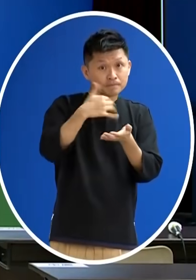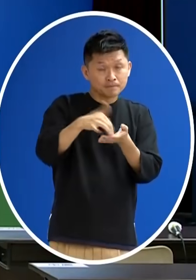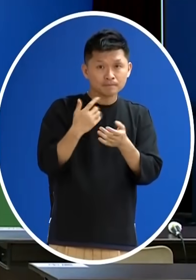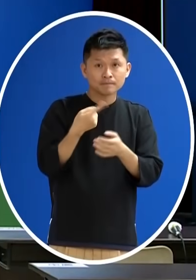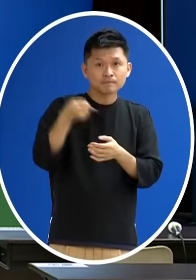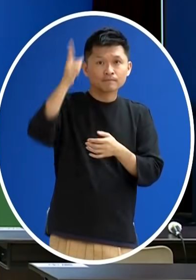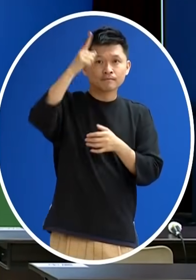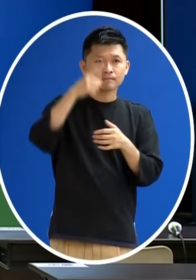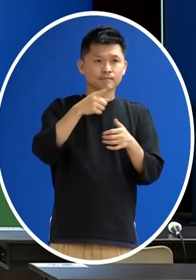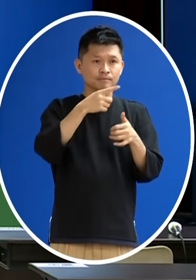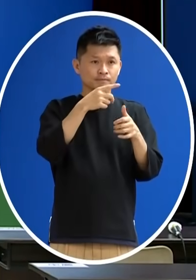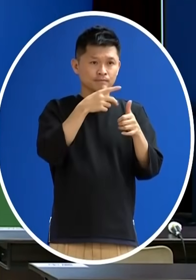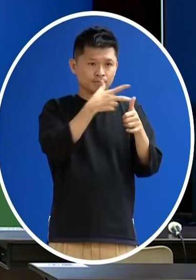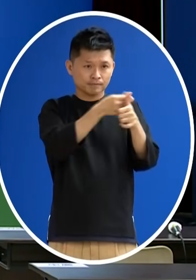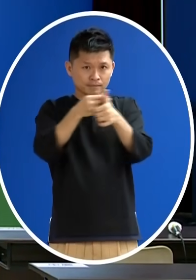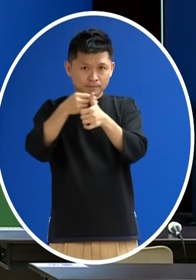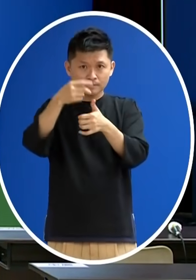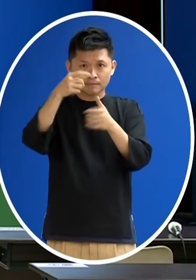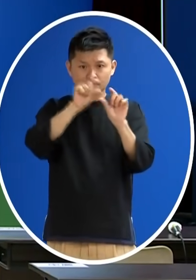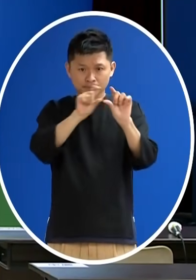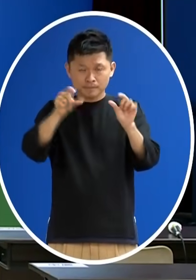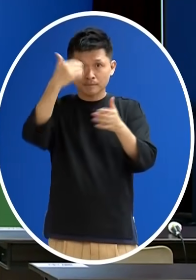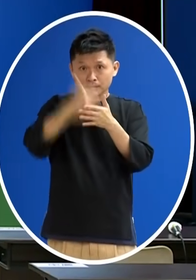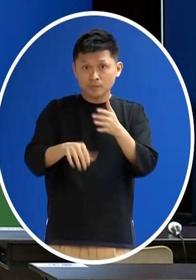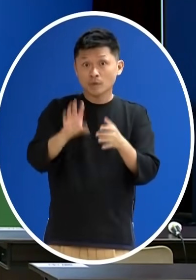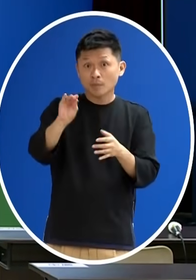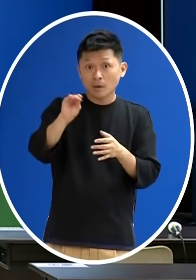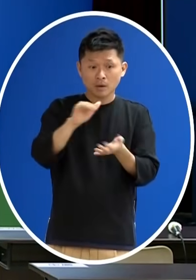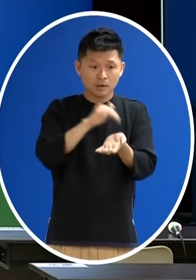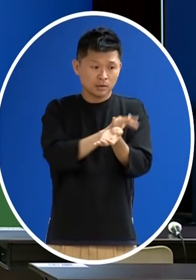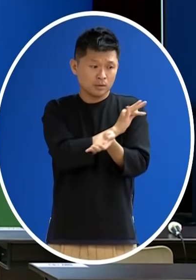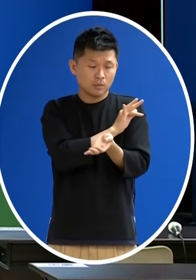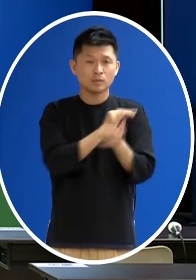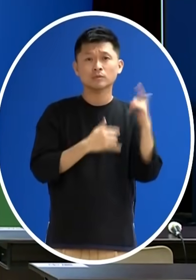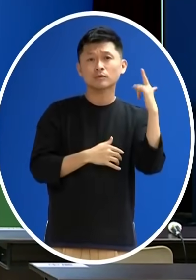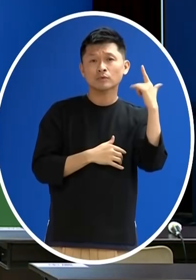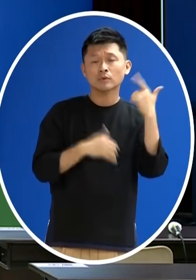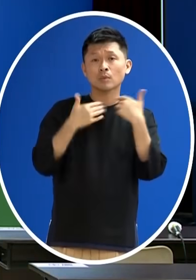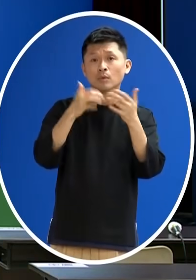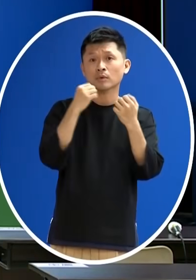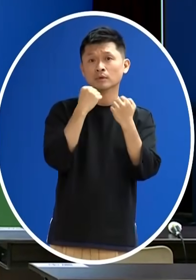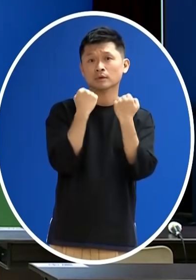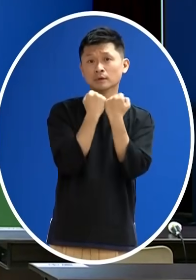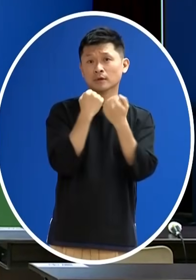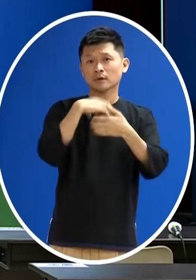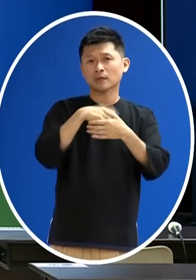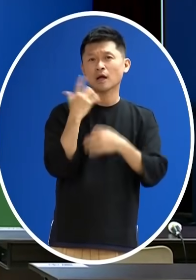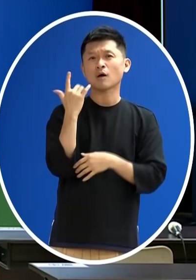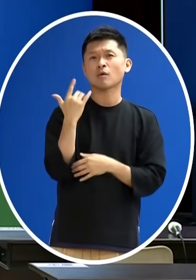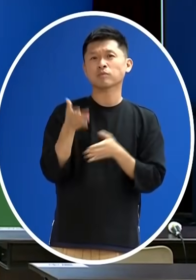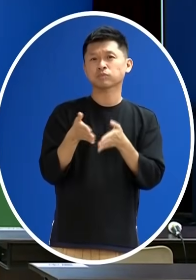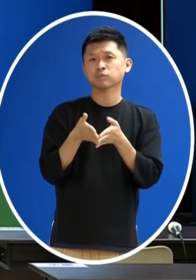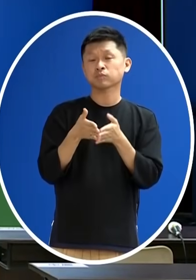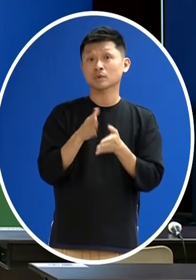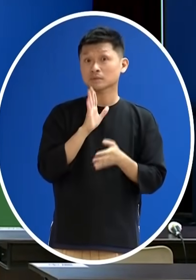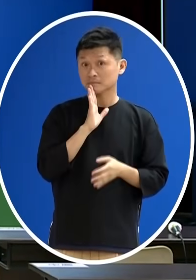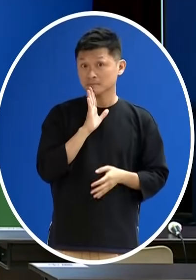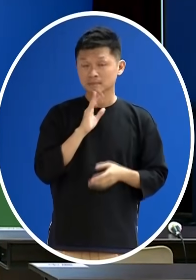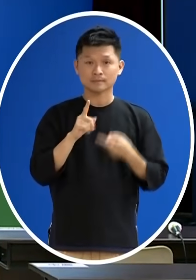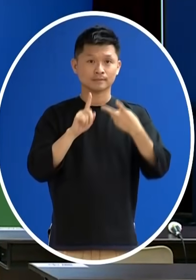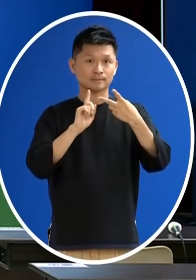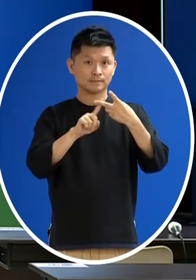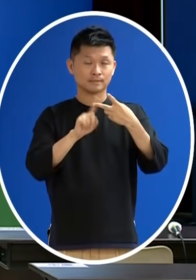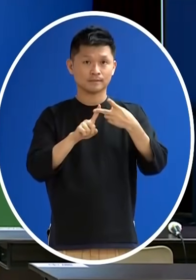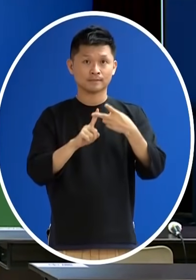疫苗还没有打完的数量，是不是还有医护在等待打莫德纳疫苗的状况？第二题想请问的是，第